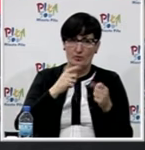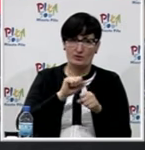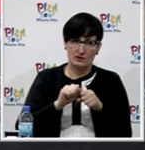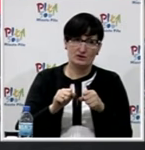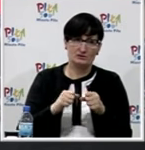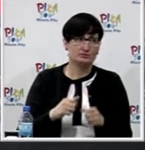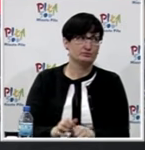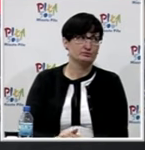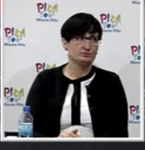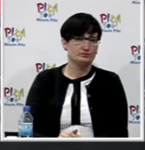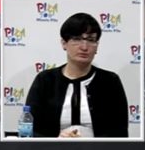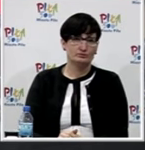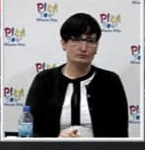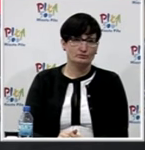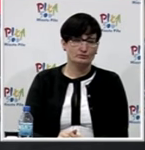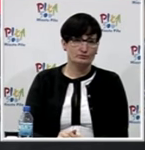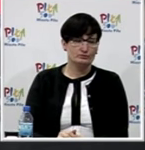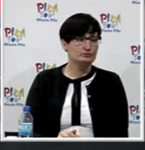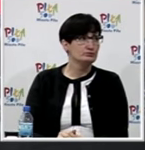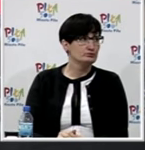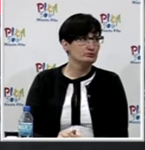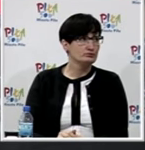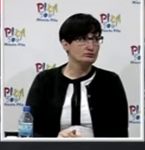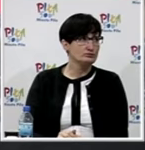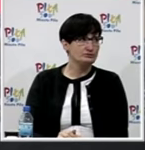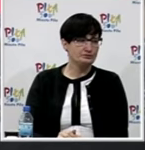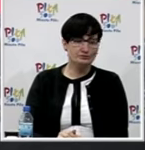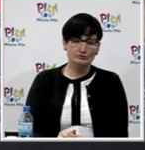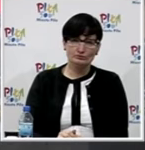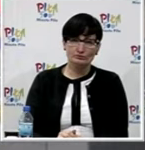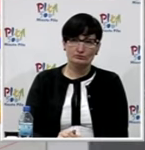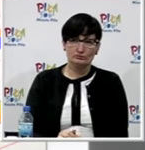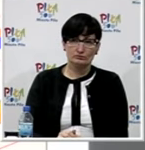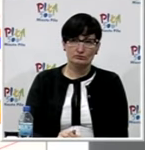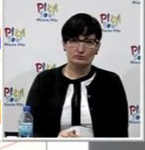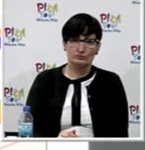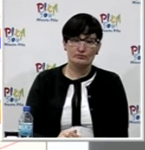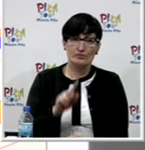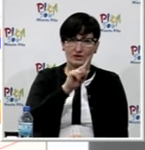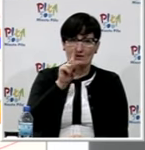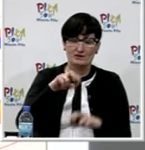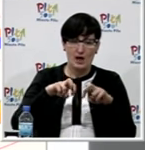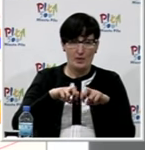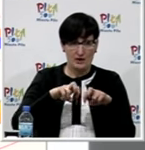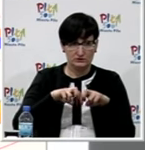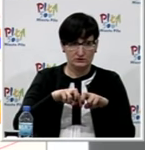dojściem do tej zabudowy jednorodzinnej, tym takim trapezowym. Natomiast z analizy projektu